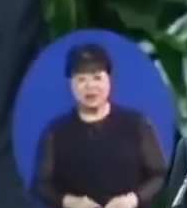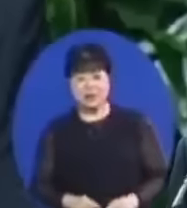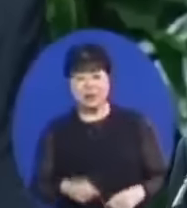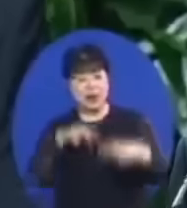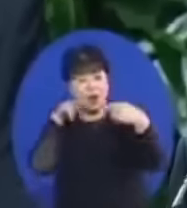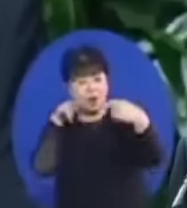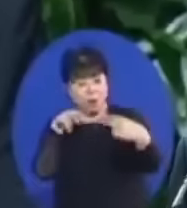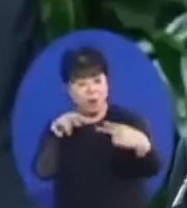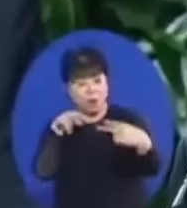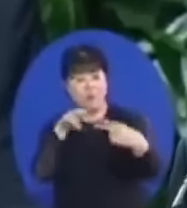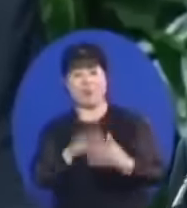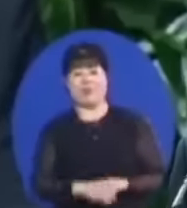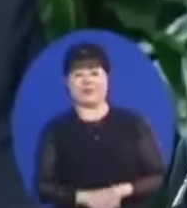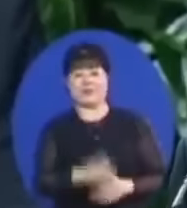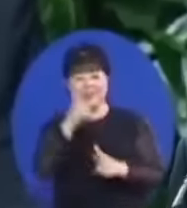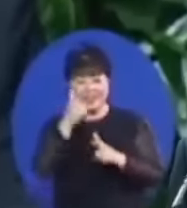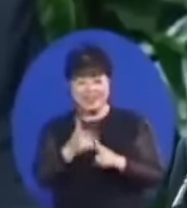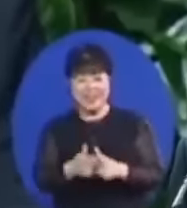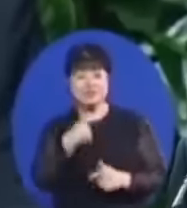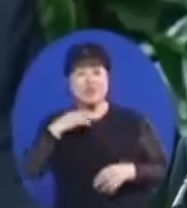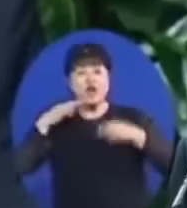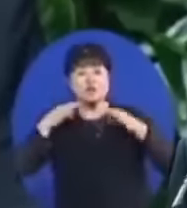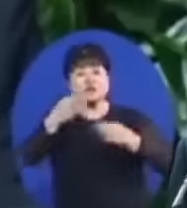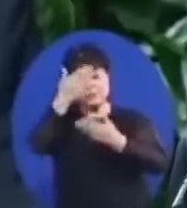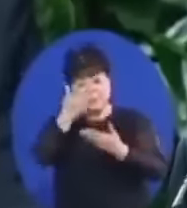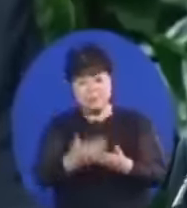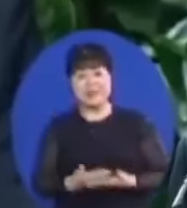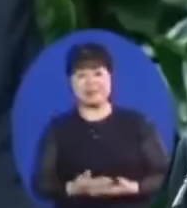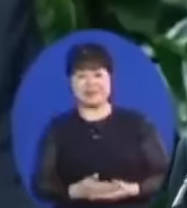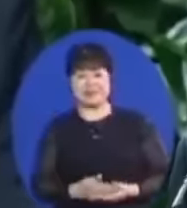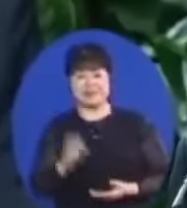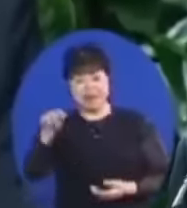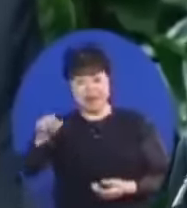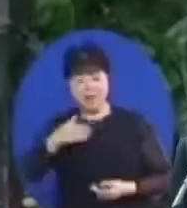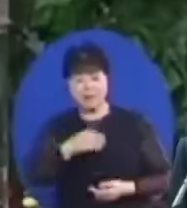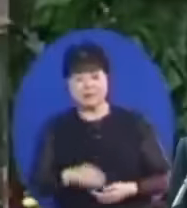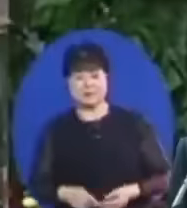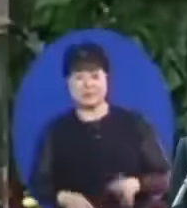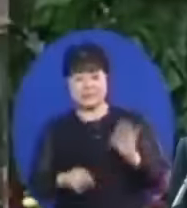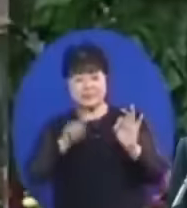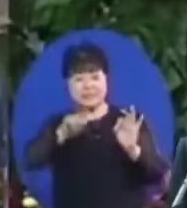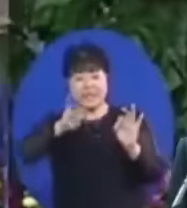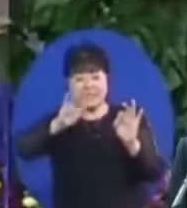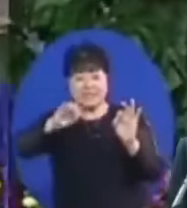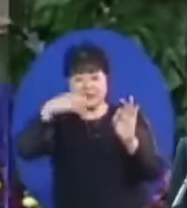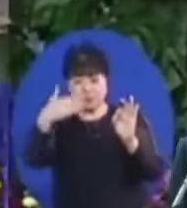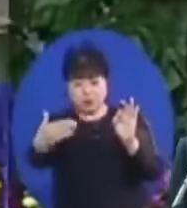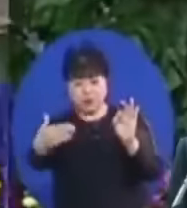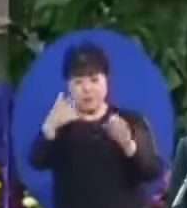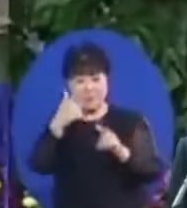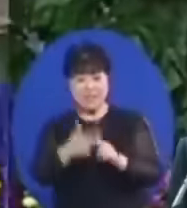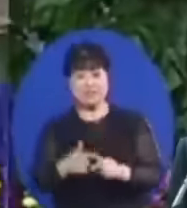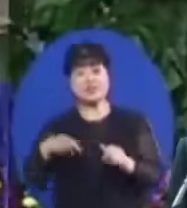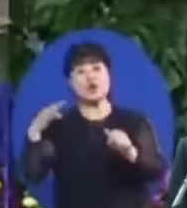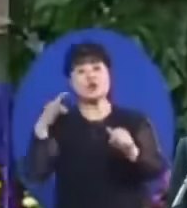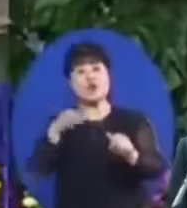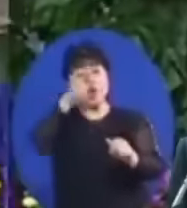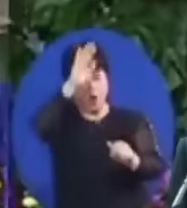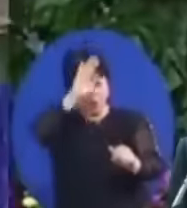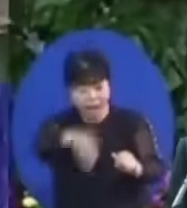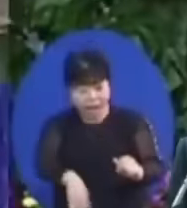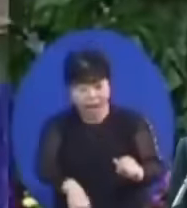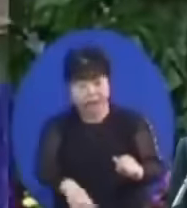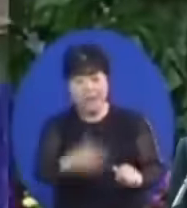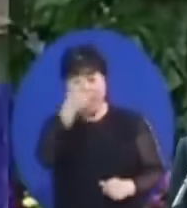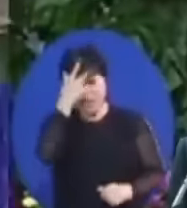있어서 바라보았었습니다. 예수님이 부르심을 받자 마가복음 10장 49절에 예수께서 물러서서 그를 부르시라 하니 그들이